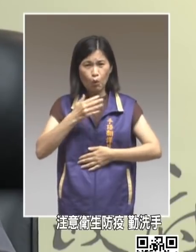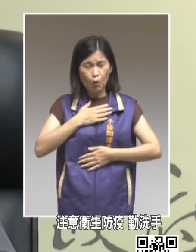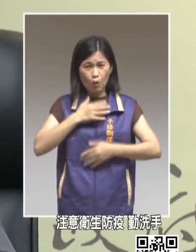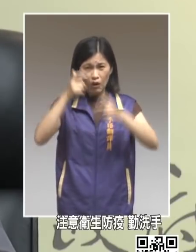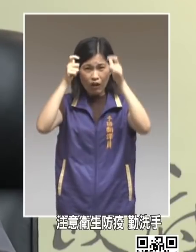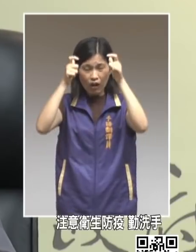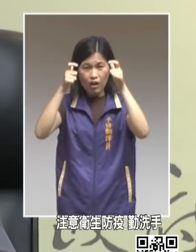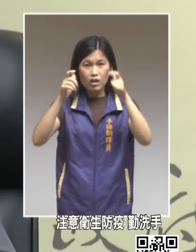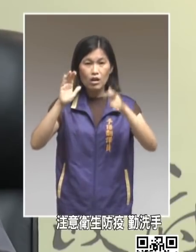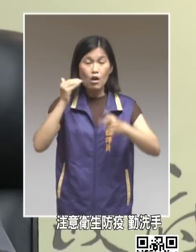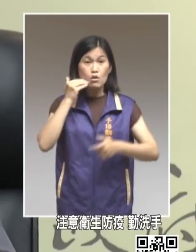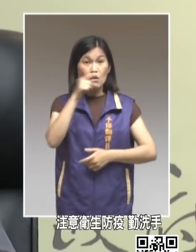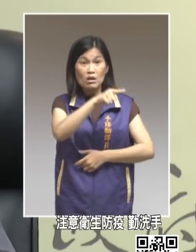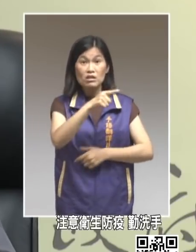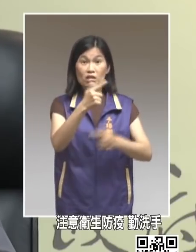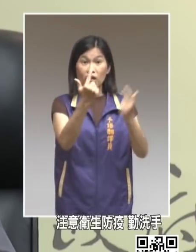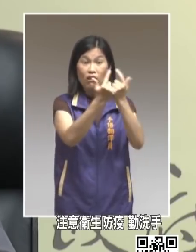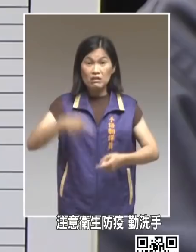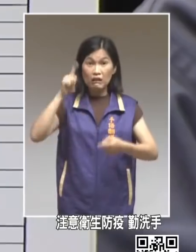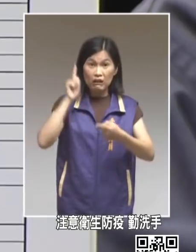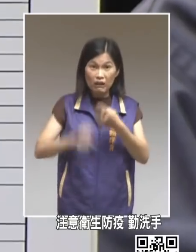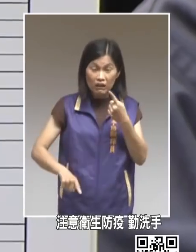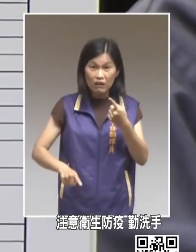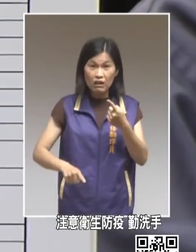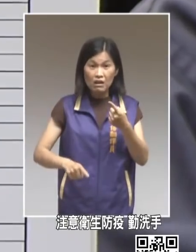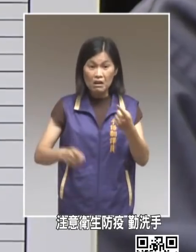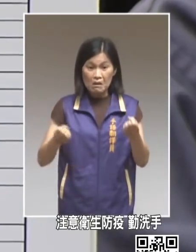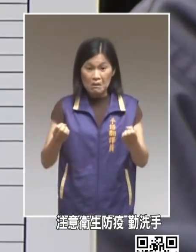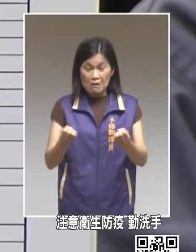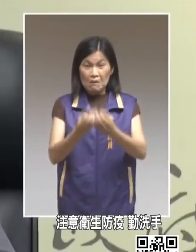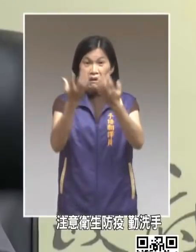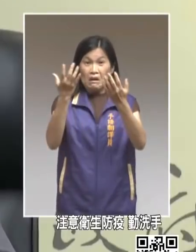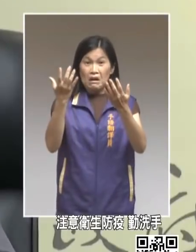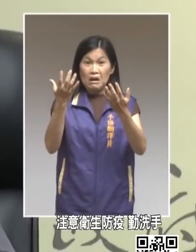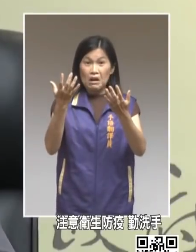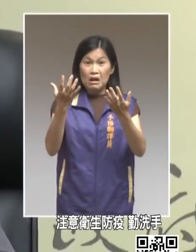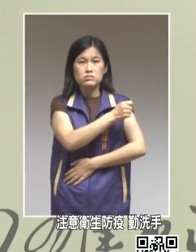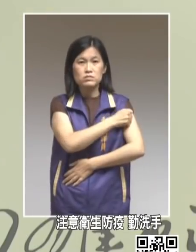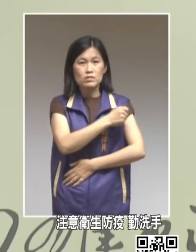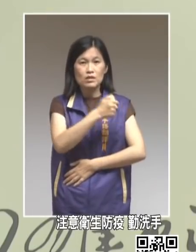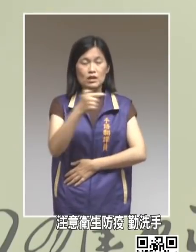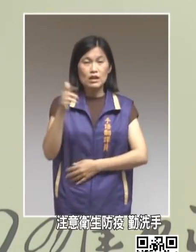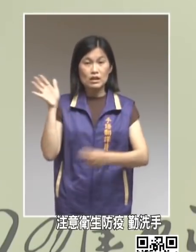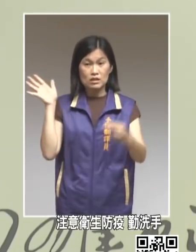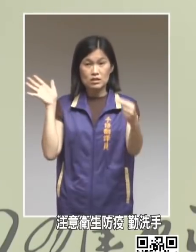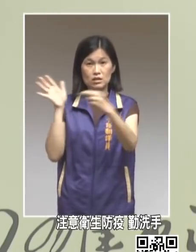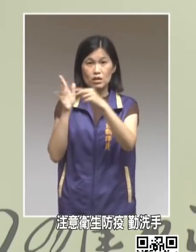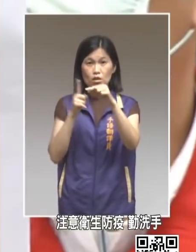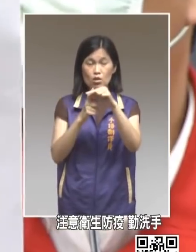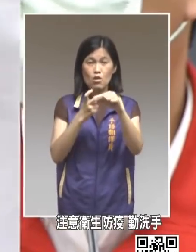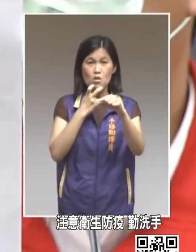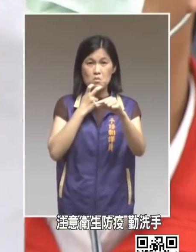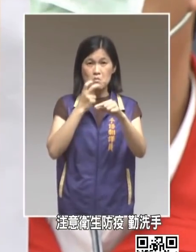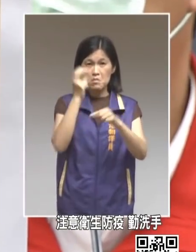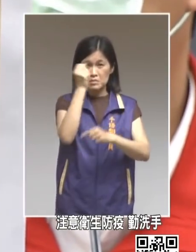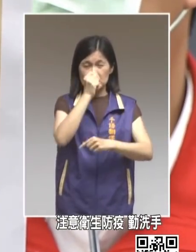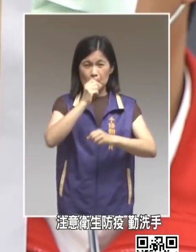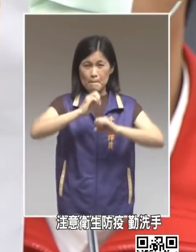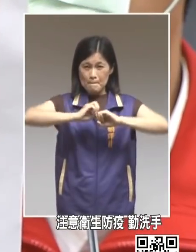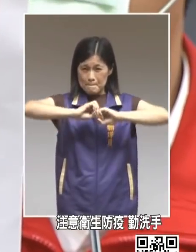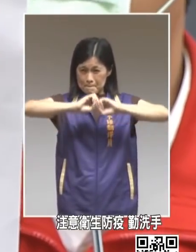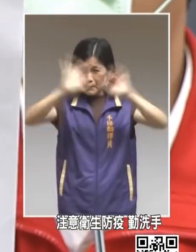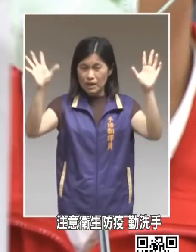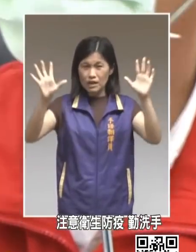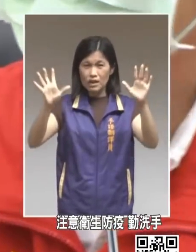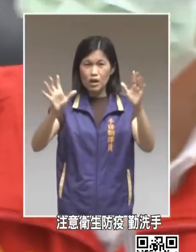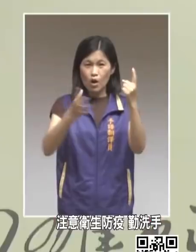的县市政府没有掌握到这样的资讯，可能发生危险都没有人去处理呢。 南部防疫做法也做滚动式调整，